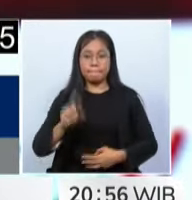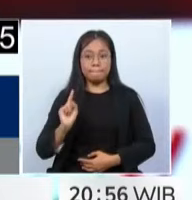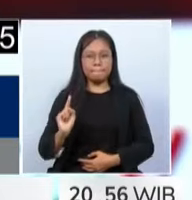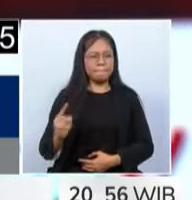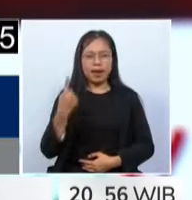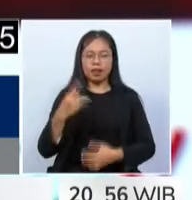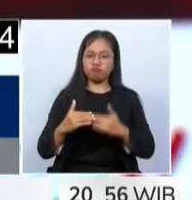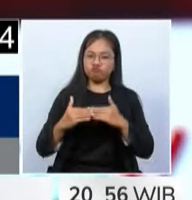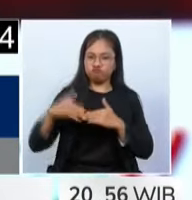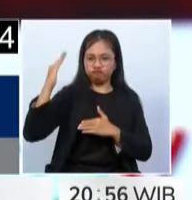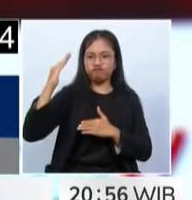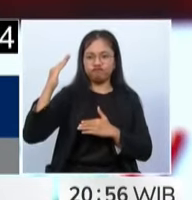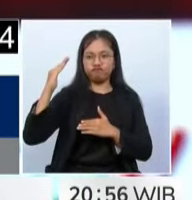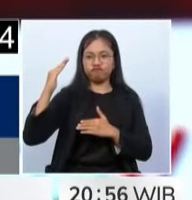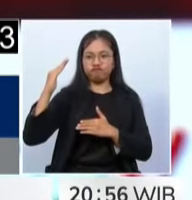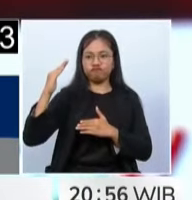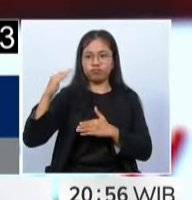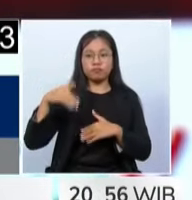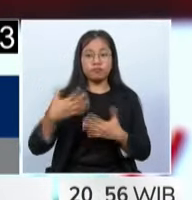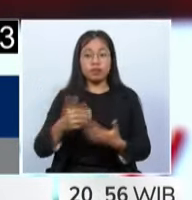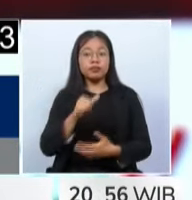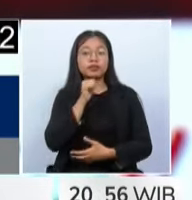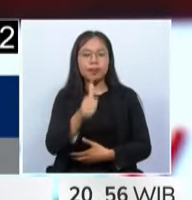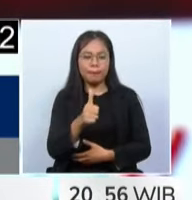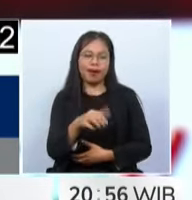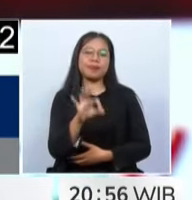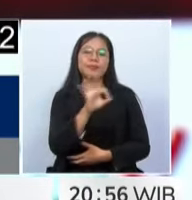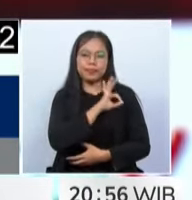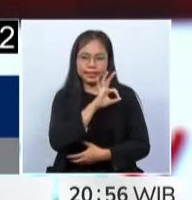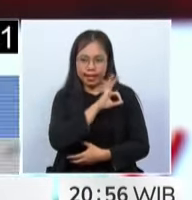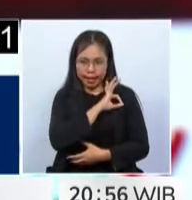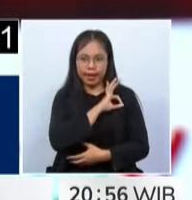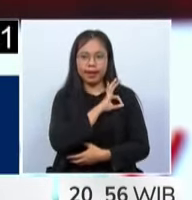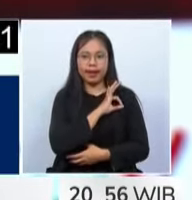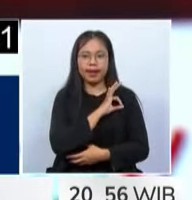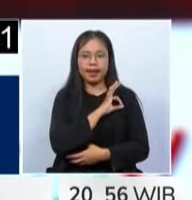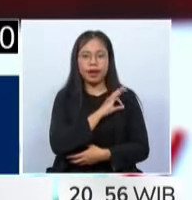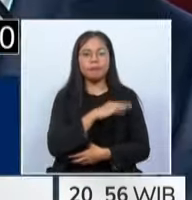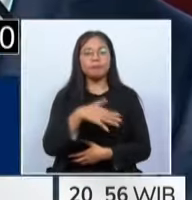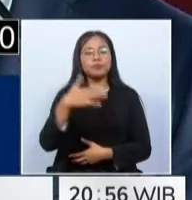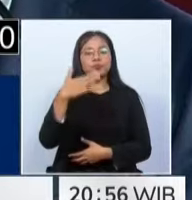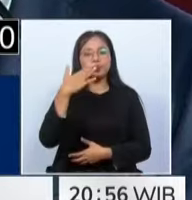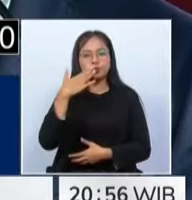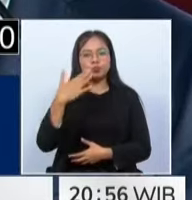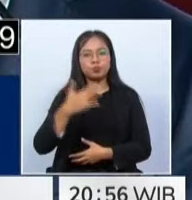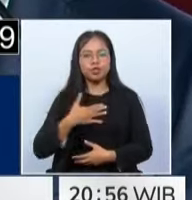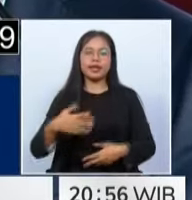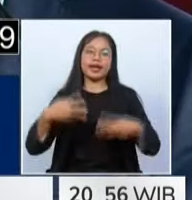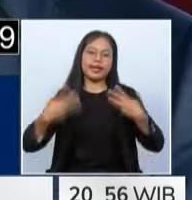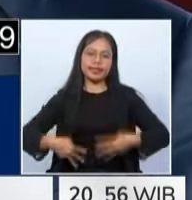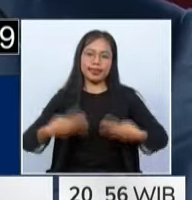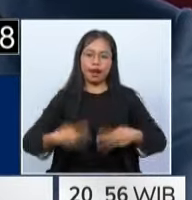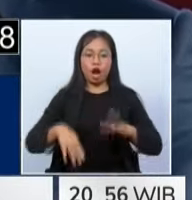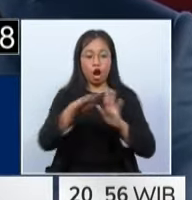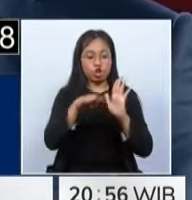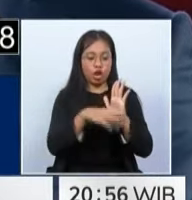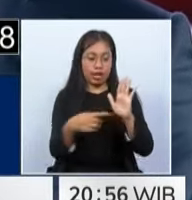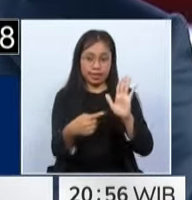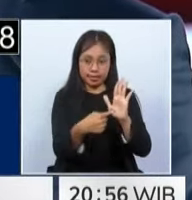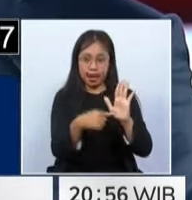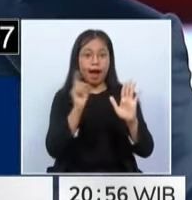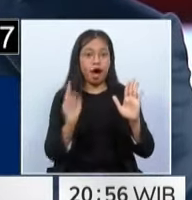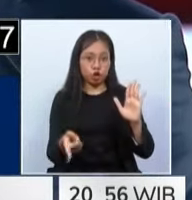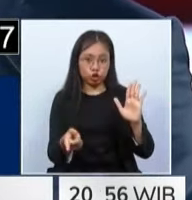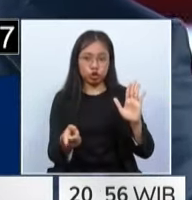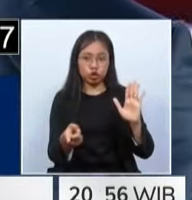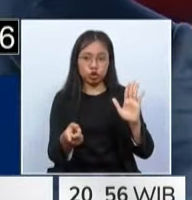memang menjadi presiden Panglima tertinggi harus memiliki standar etika yang amat tinggi itu harus karena dia akan